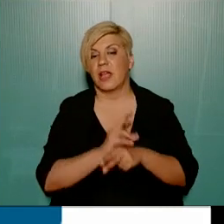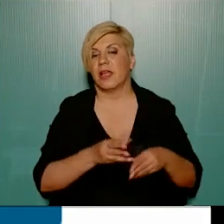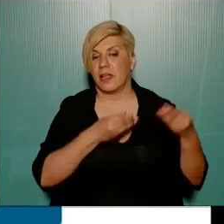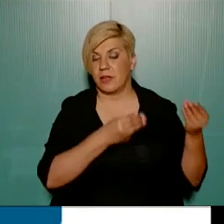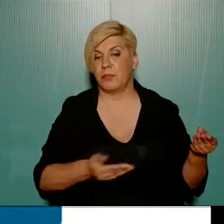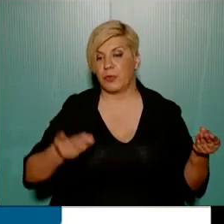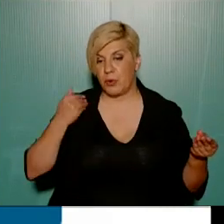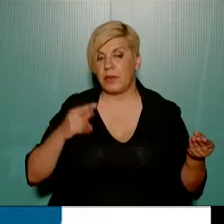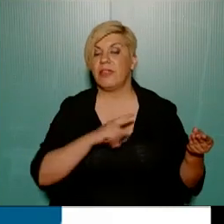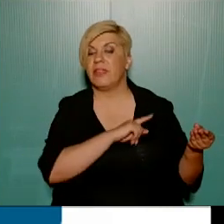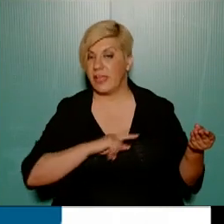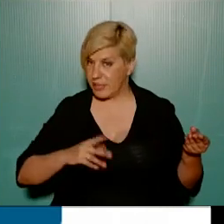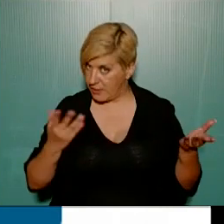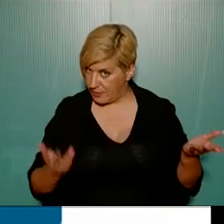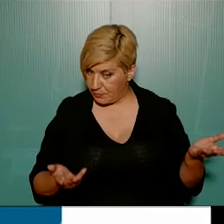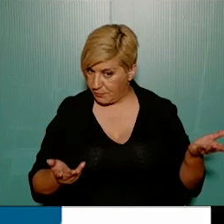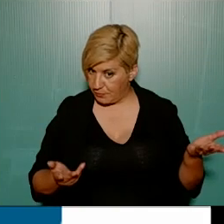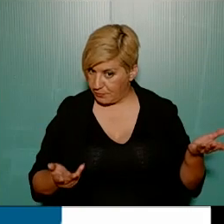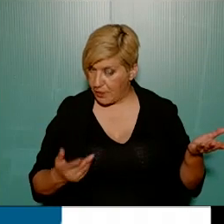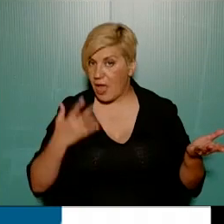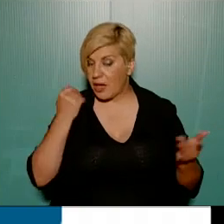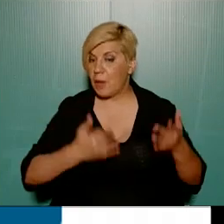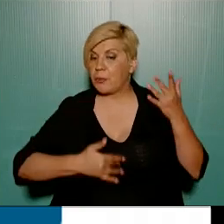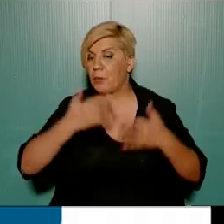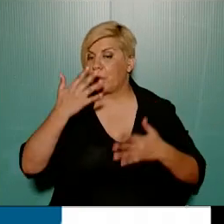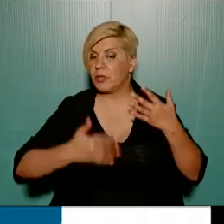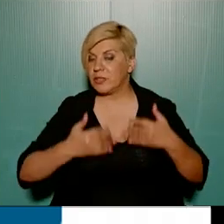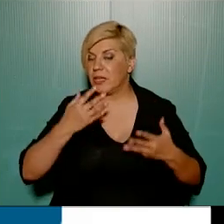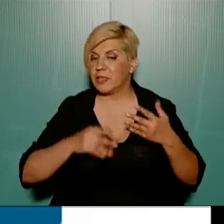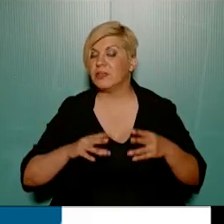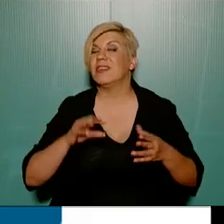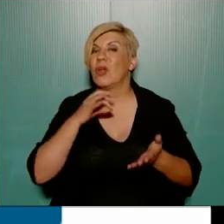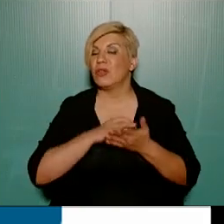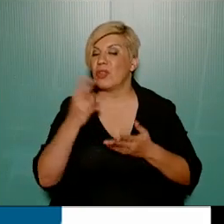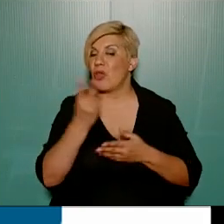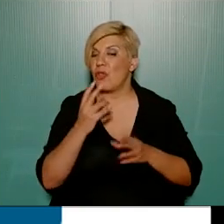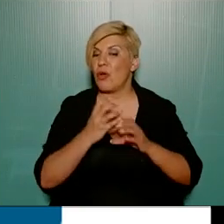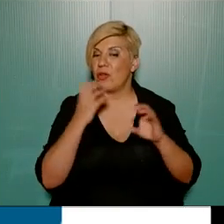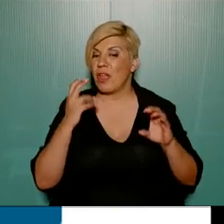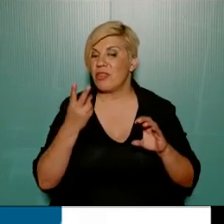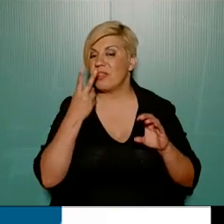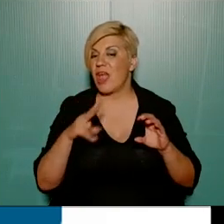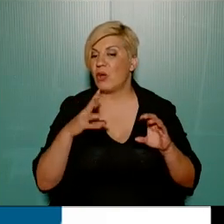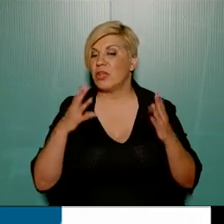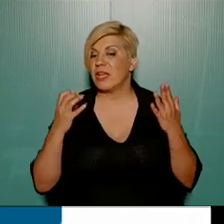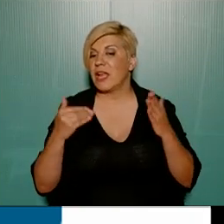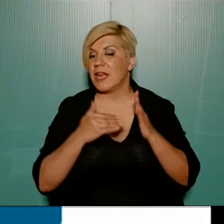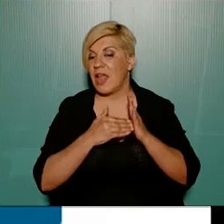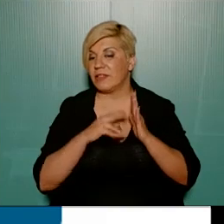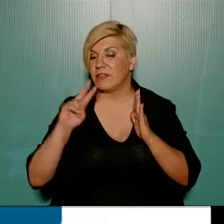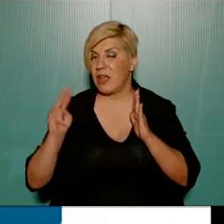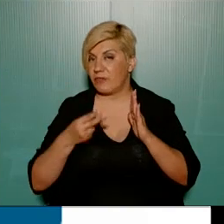της προηγούμενης διοίκησης, είχε έναν προϋπολογισμό για την αποκατάσταση των δύο οχημάτων, 290.000